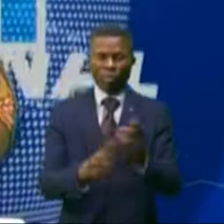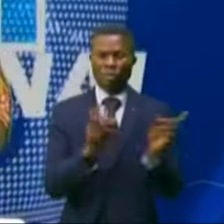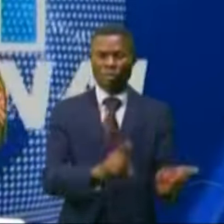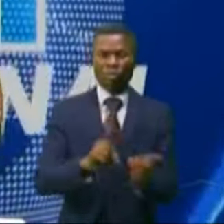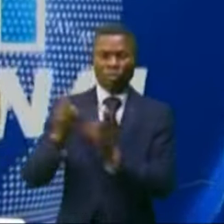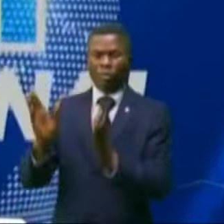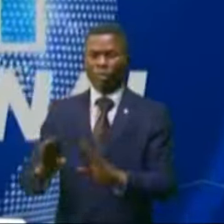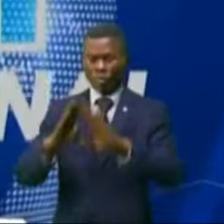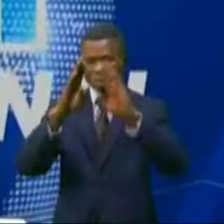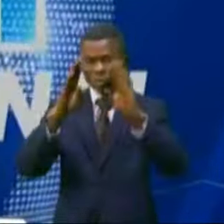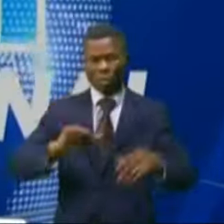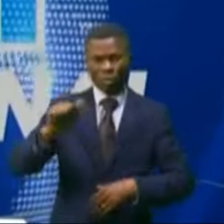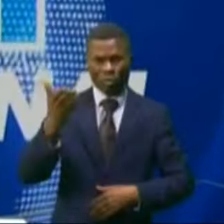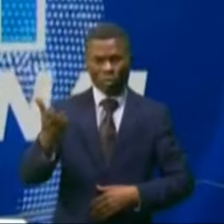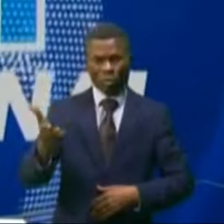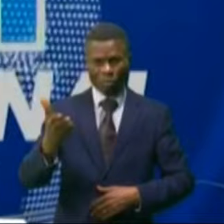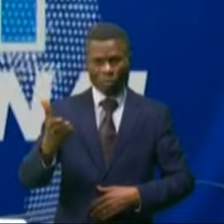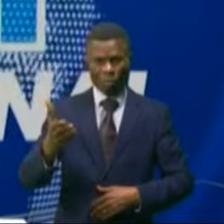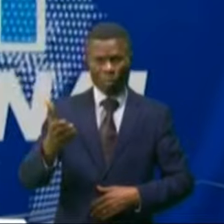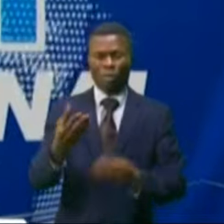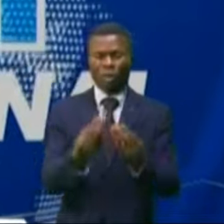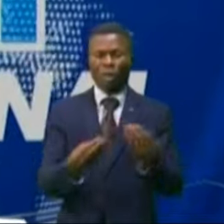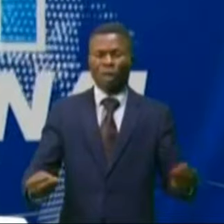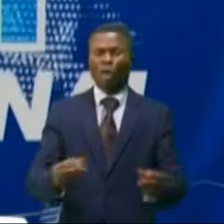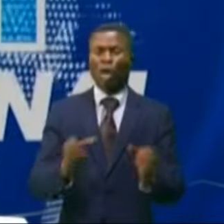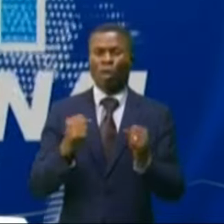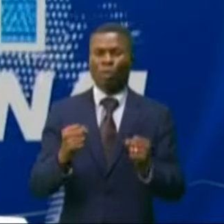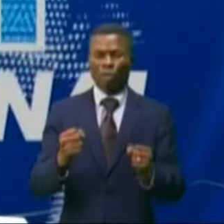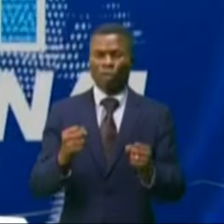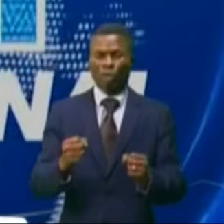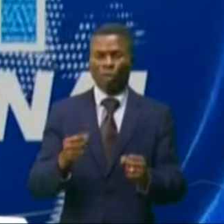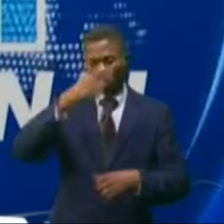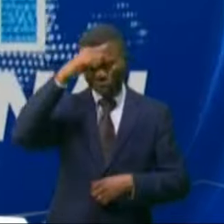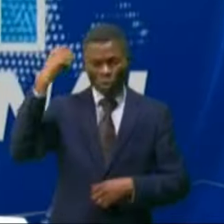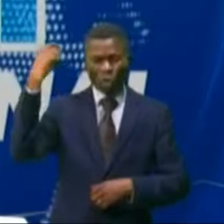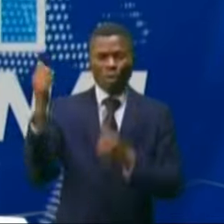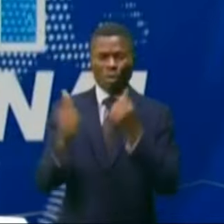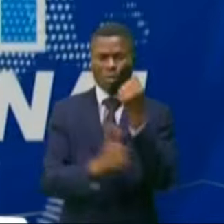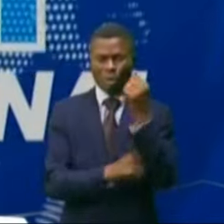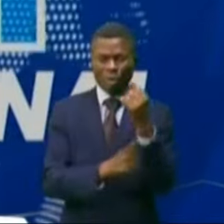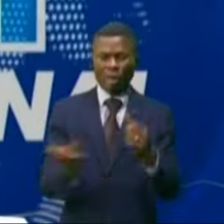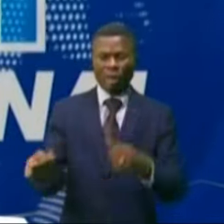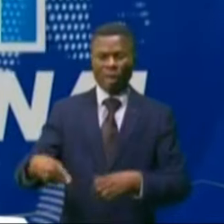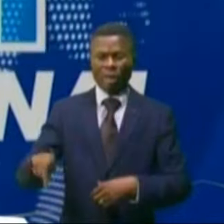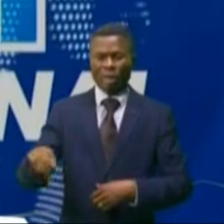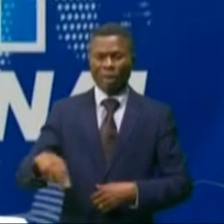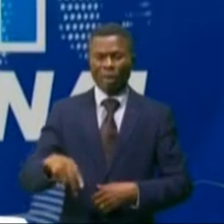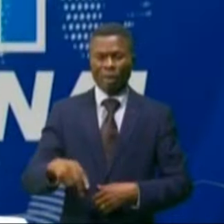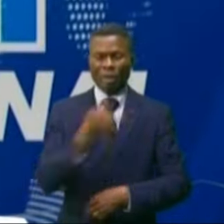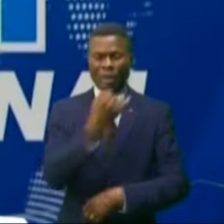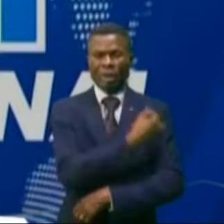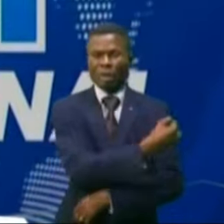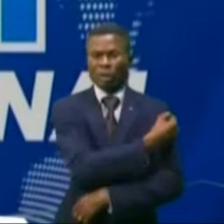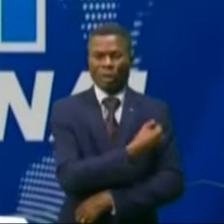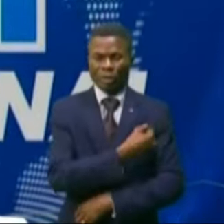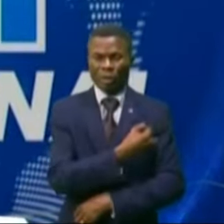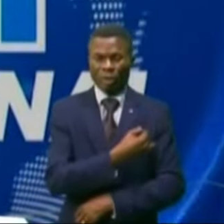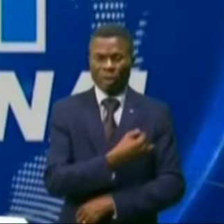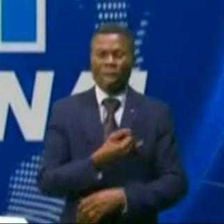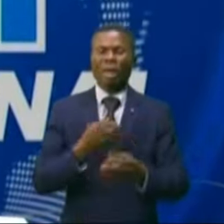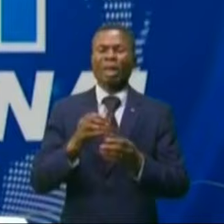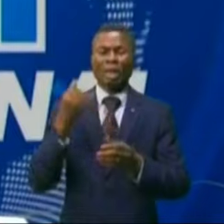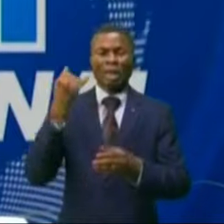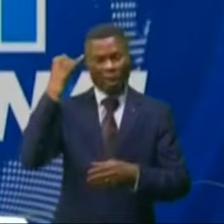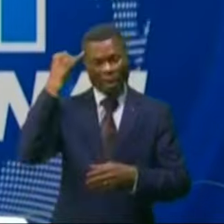leur milieu d'origine demeure la solution durable à la crise humanitaire dans la province de Litori. Propos tenus par